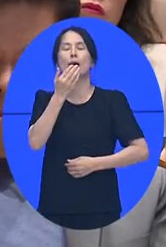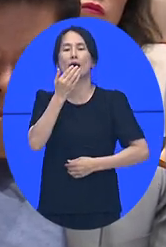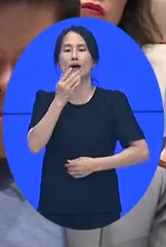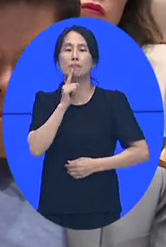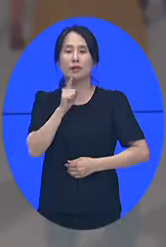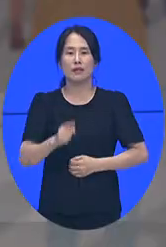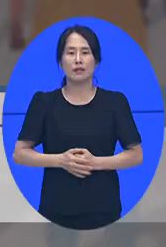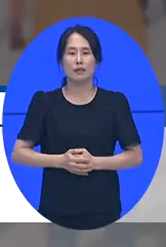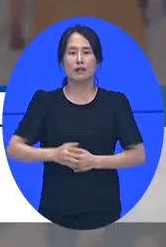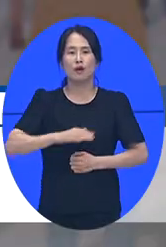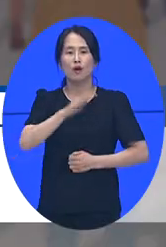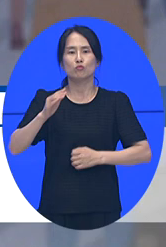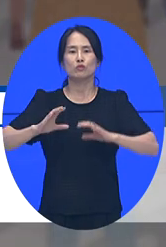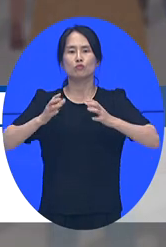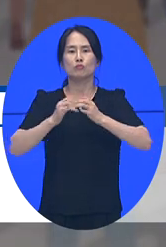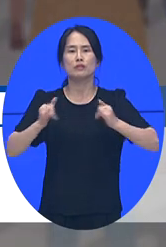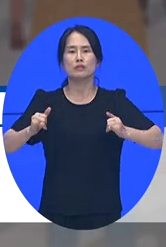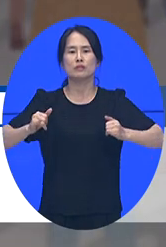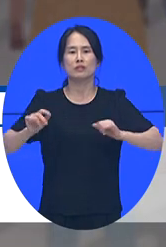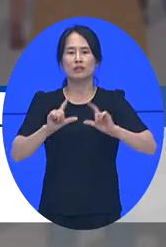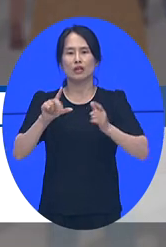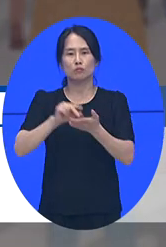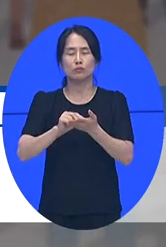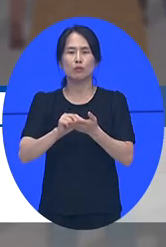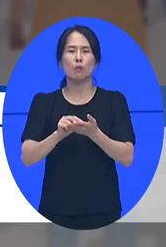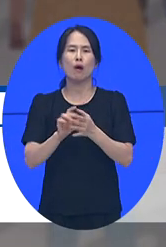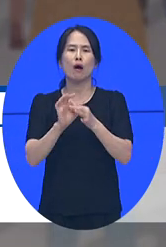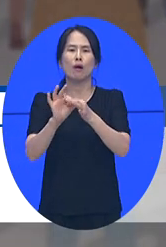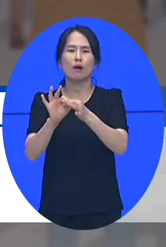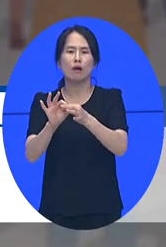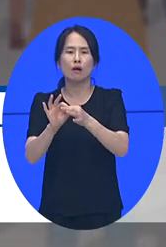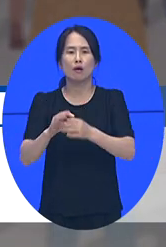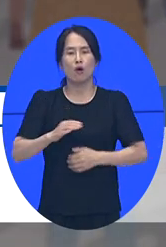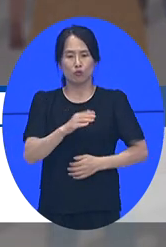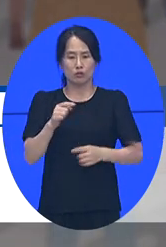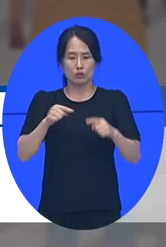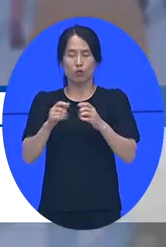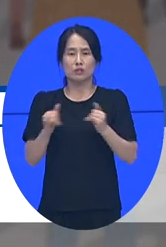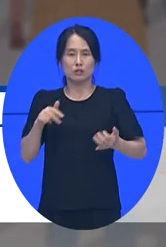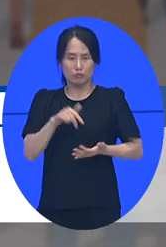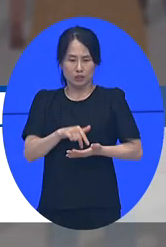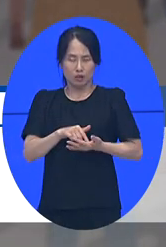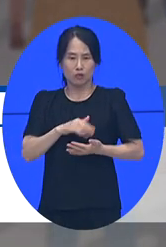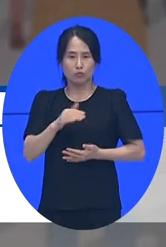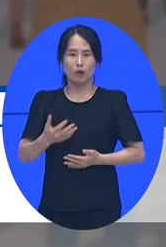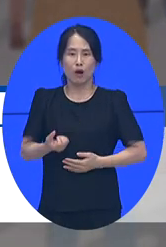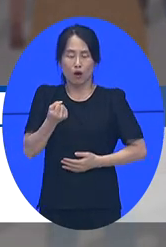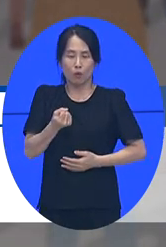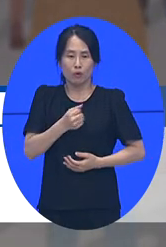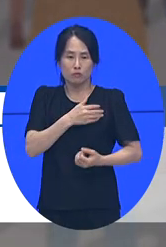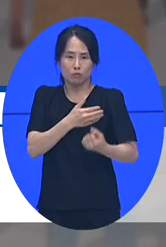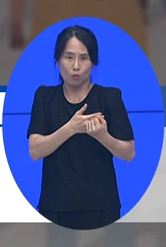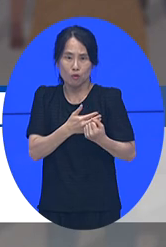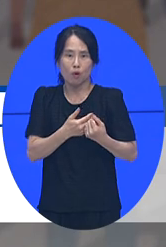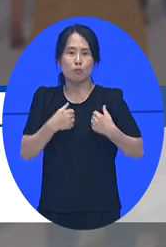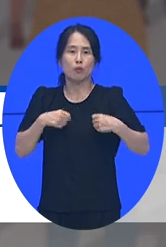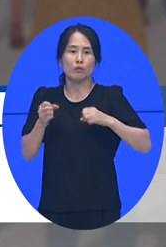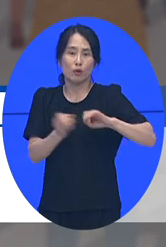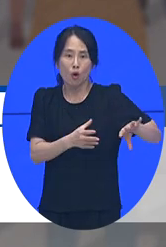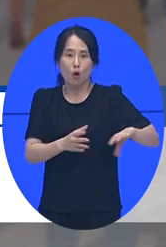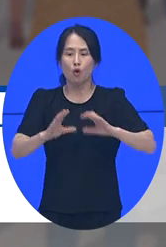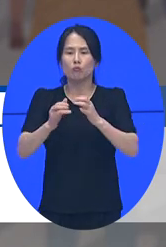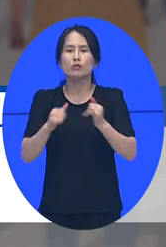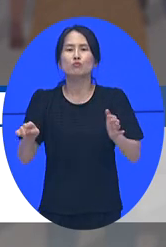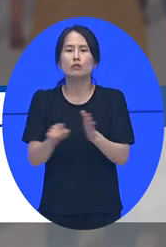말했습니다 우리 국민들은 사는 문제와 직결되고 우리 정치인들부터가 우리가 갖고 있는 국민에서